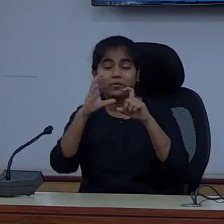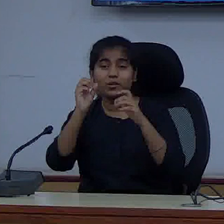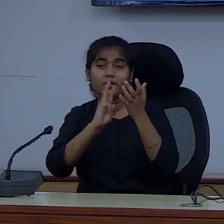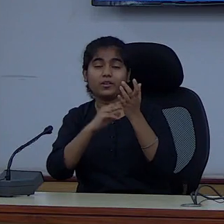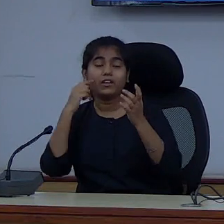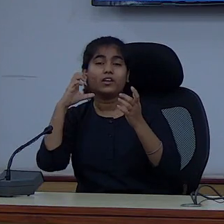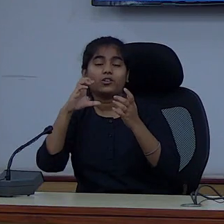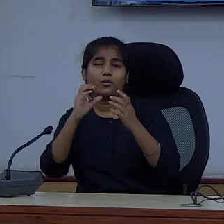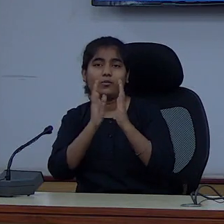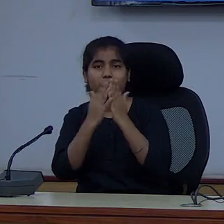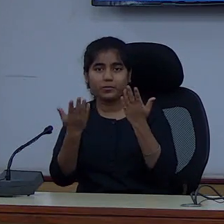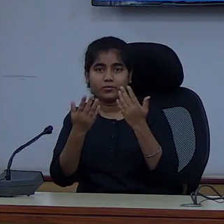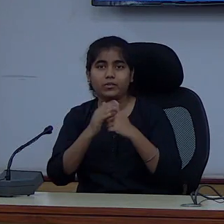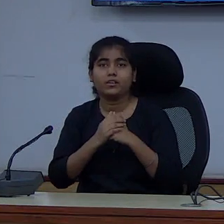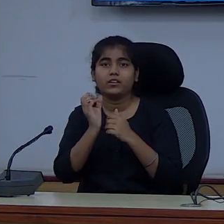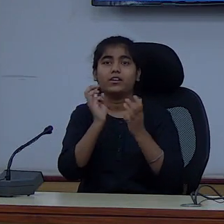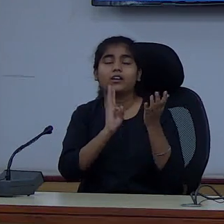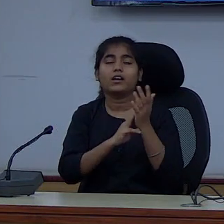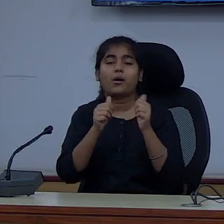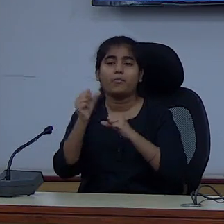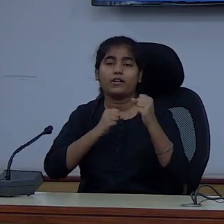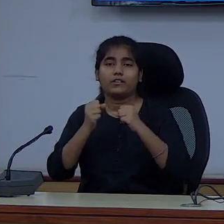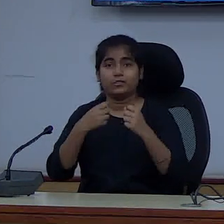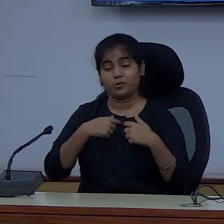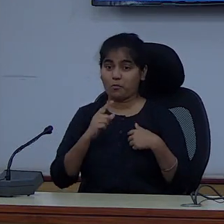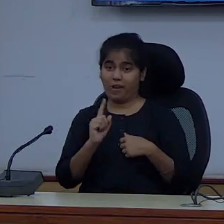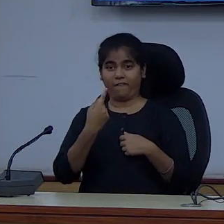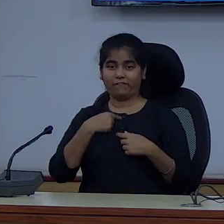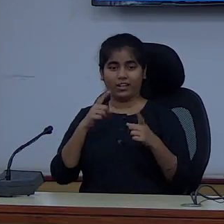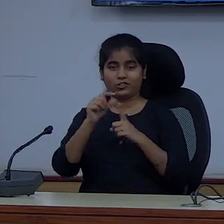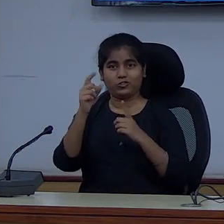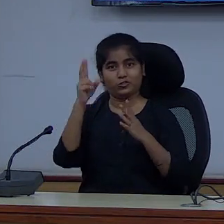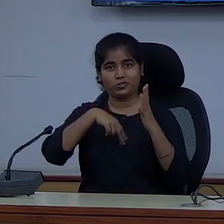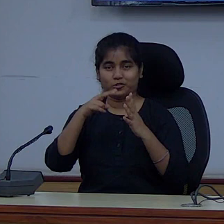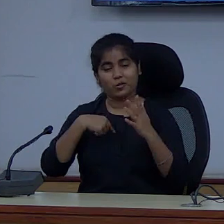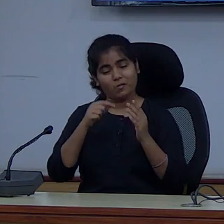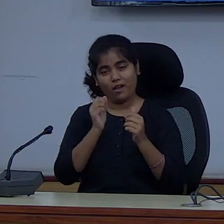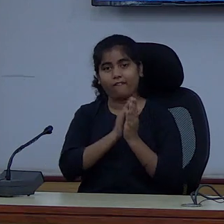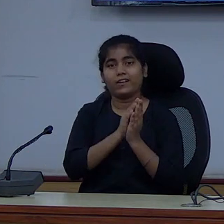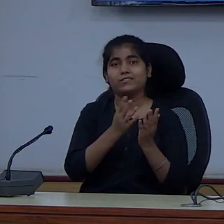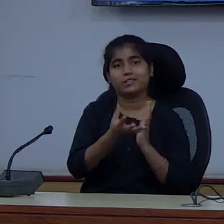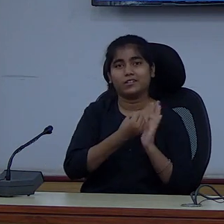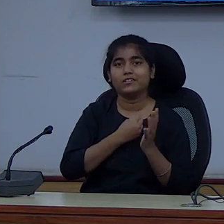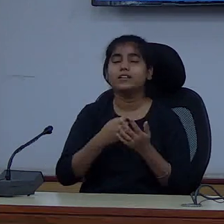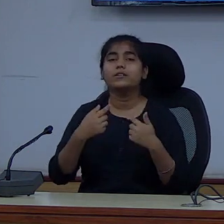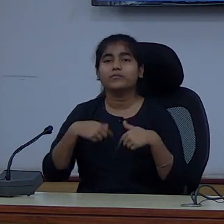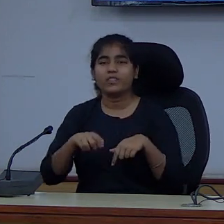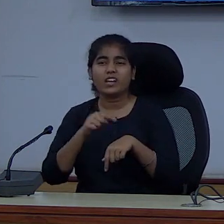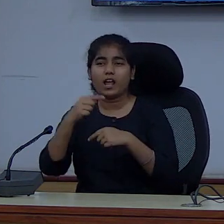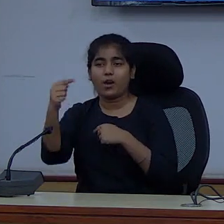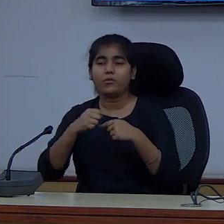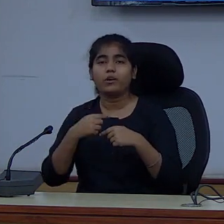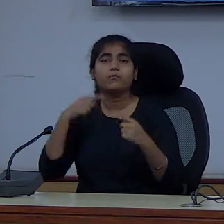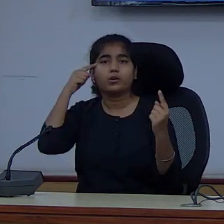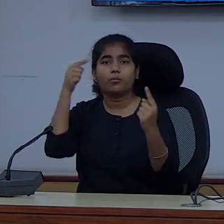है द ई कॉमिक बुक एंड कम एक्टिविटीज़, करके ज़रूर देखेंगे। मैं तो सबसे पहले पढ़ने वाला हूँ, एक बुक आपने रिजर्व करके ज़रूर रखी होगी। समय हमारे पास बहुत